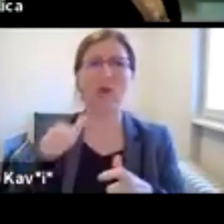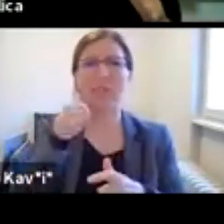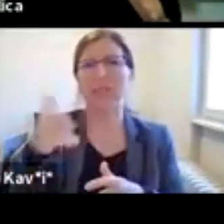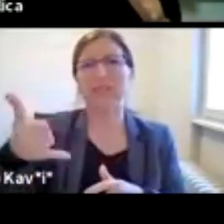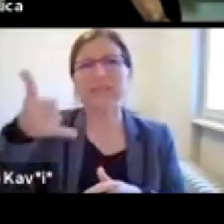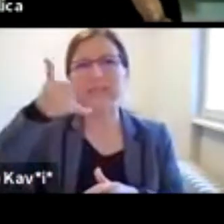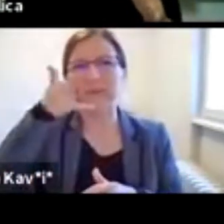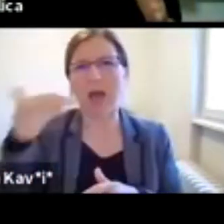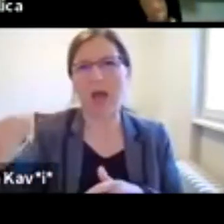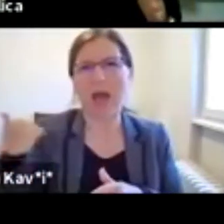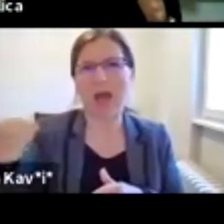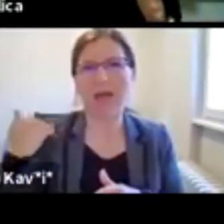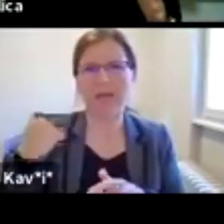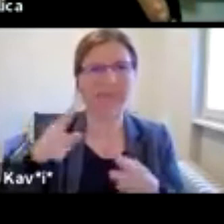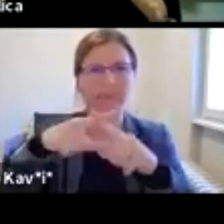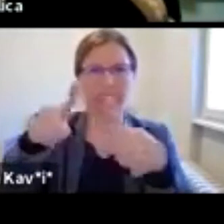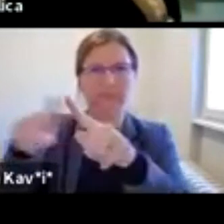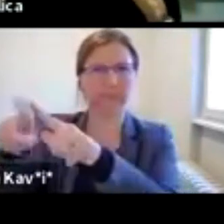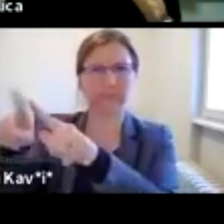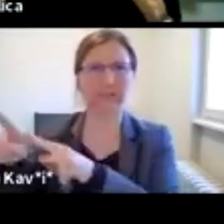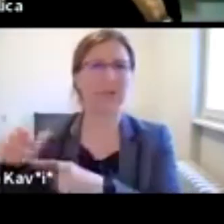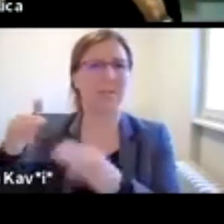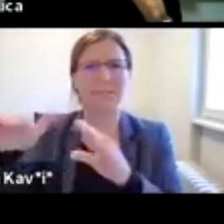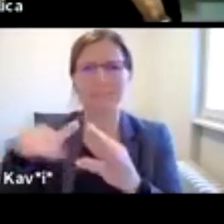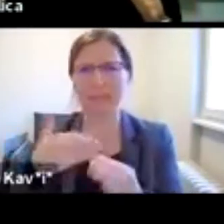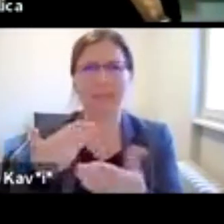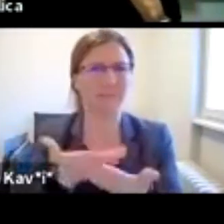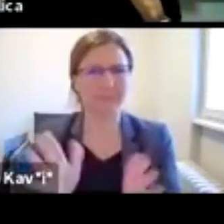su me i različitim drugim oblicima.